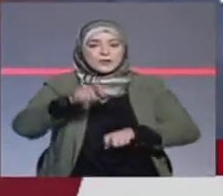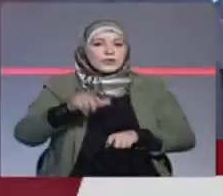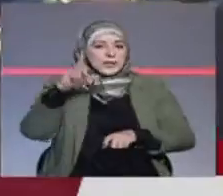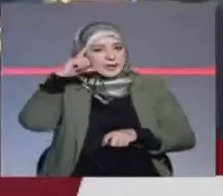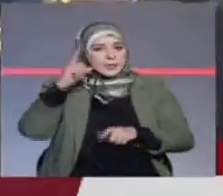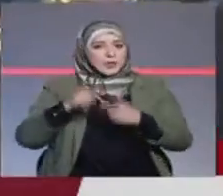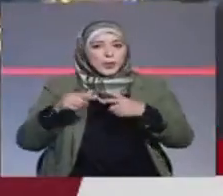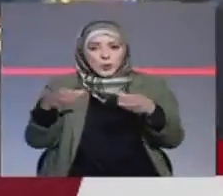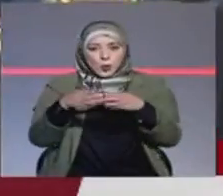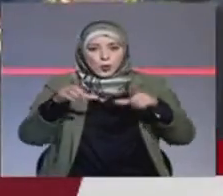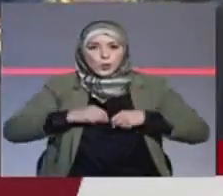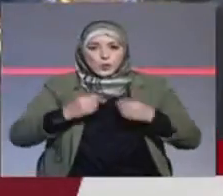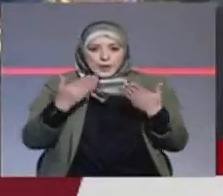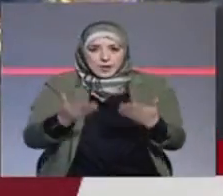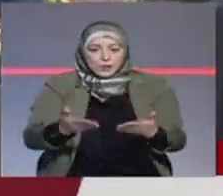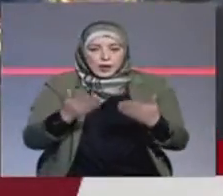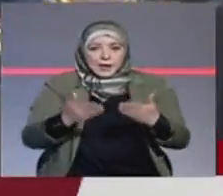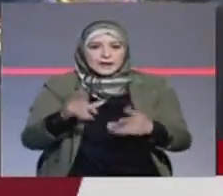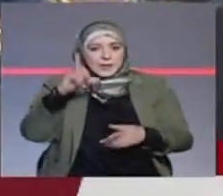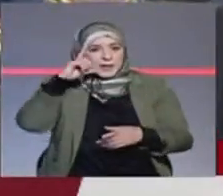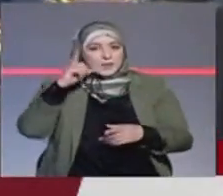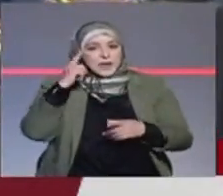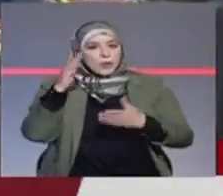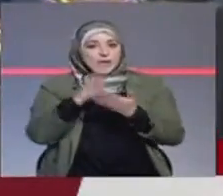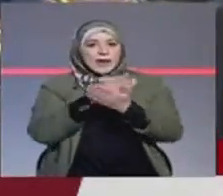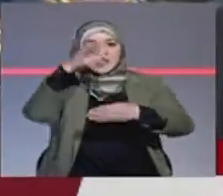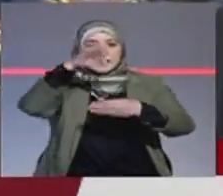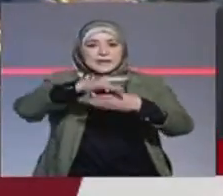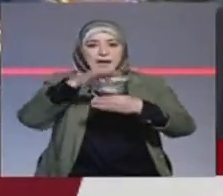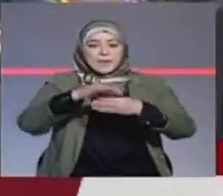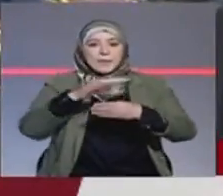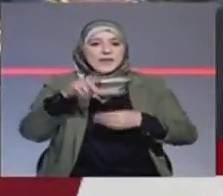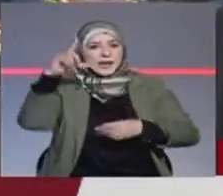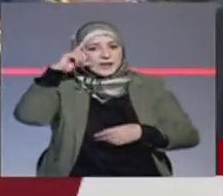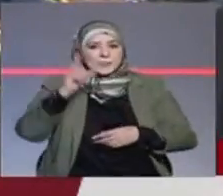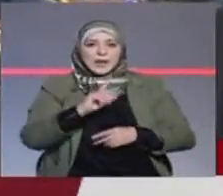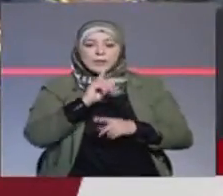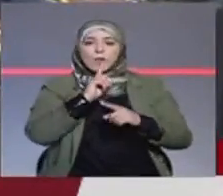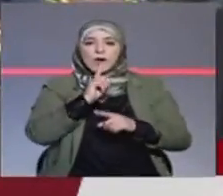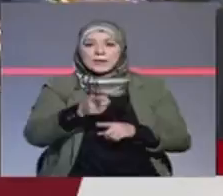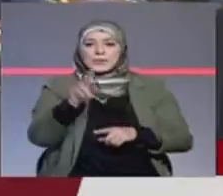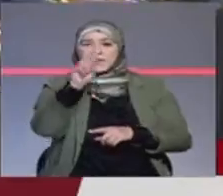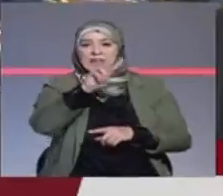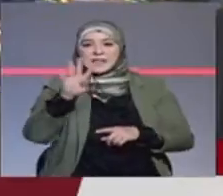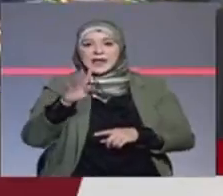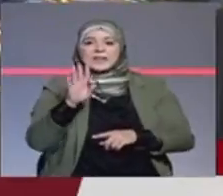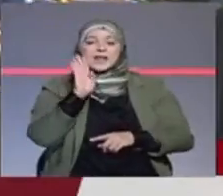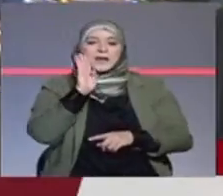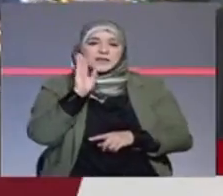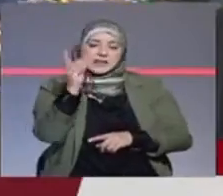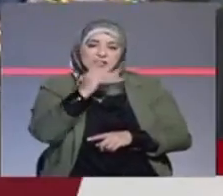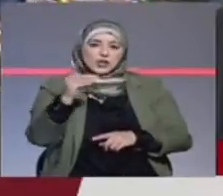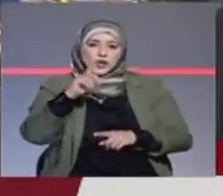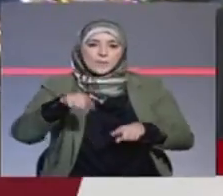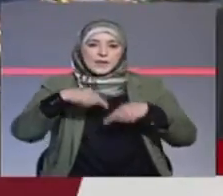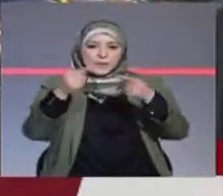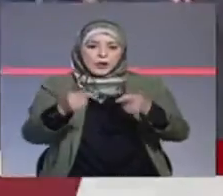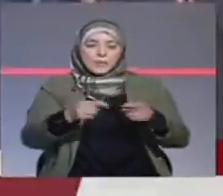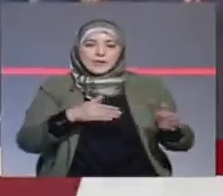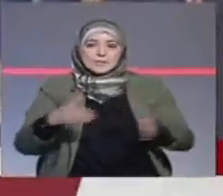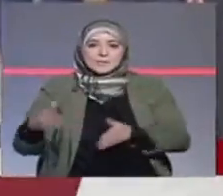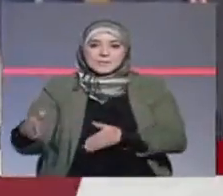الوحدة الوطنية المؤقتة لإجراء الانتخابات الوطنية المقرر عقدها في 24 من ديسمبر